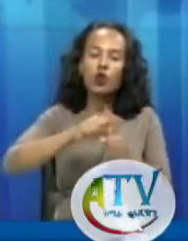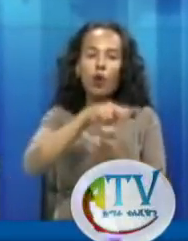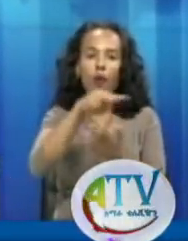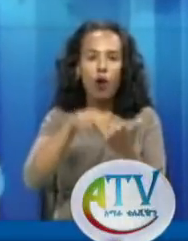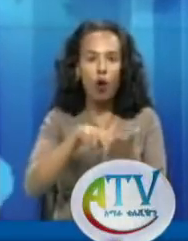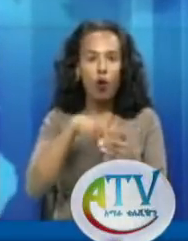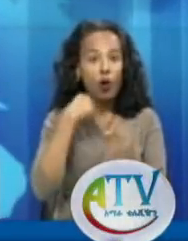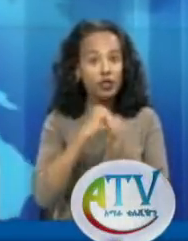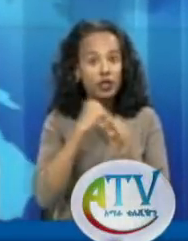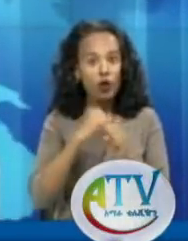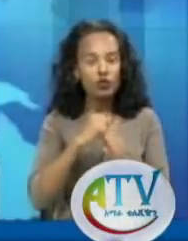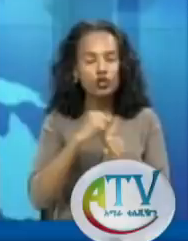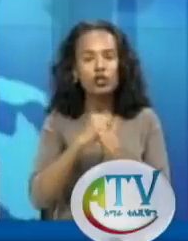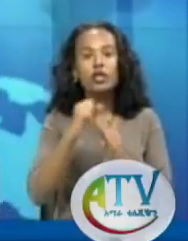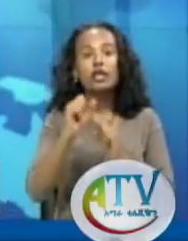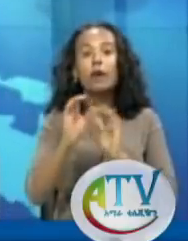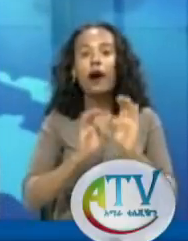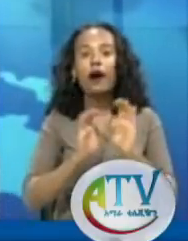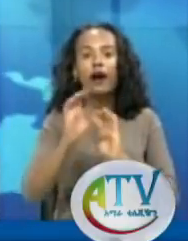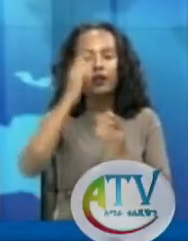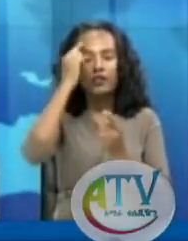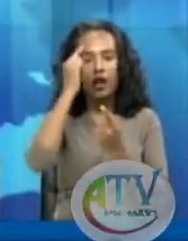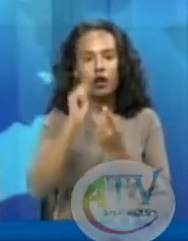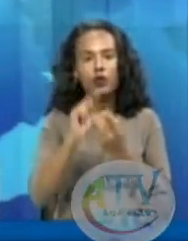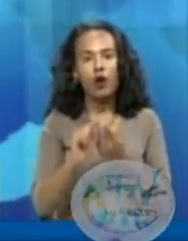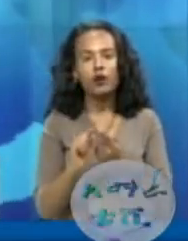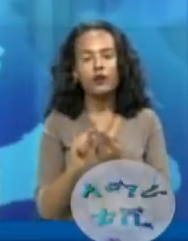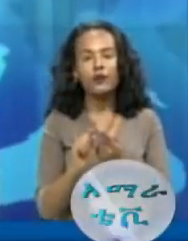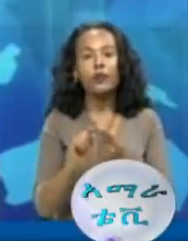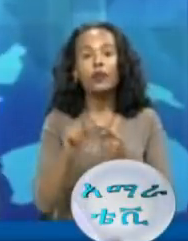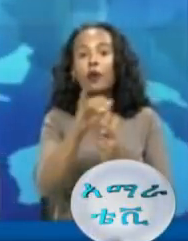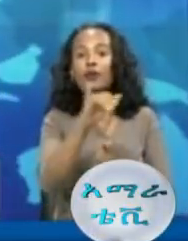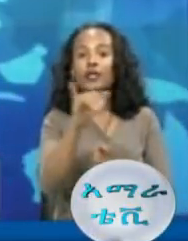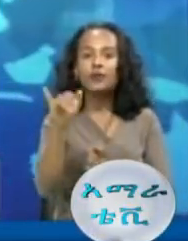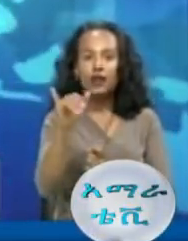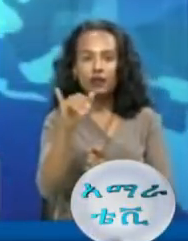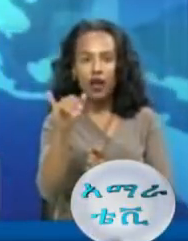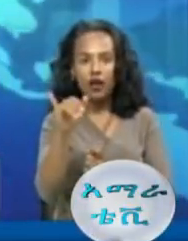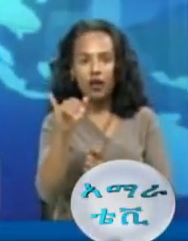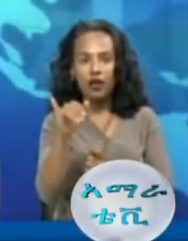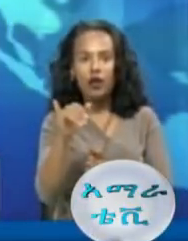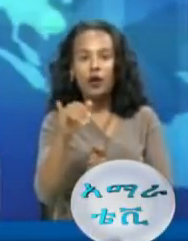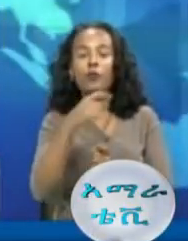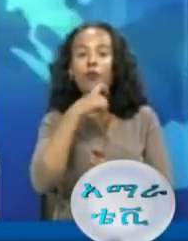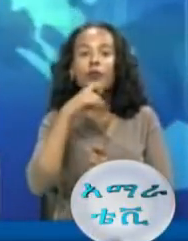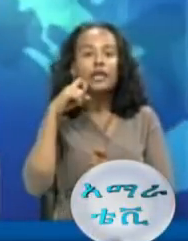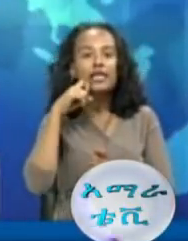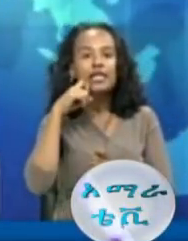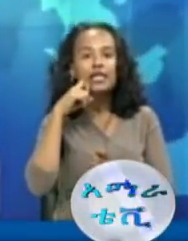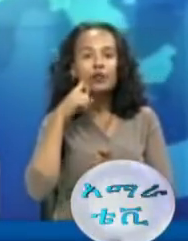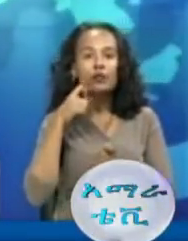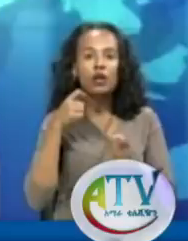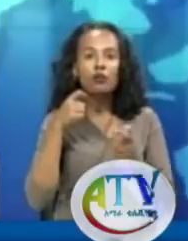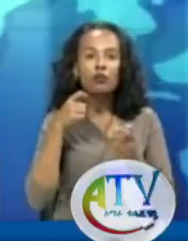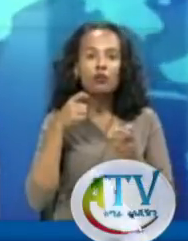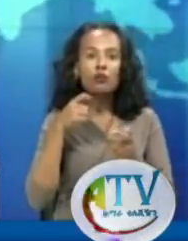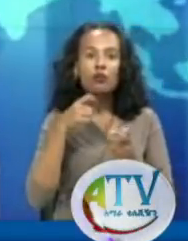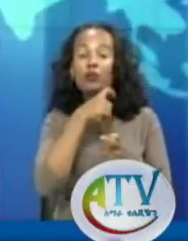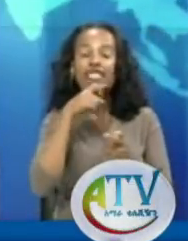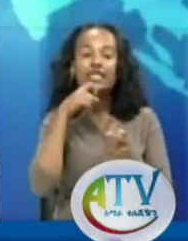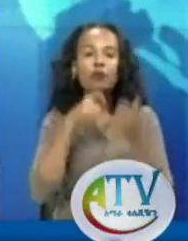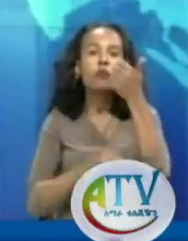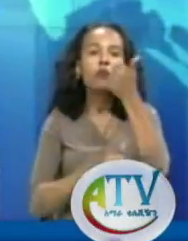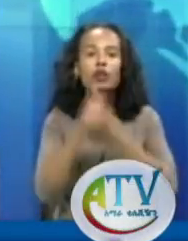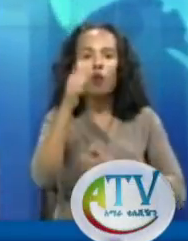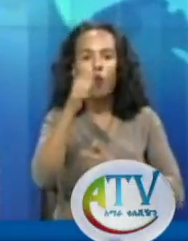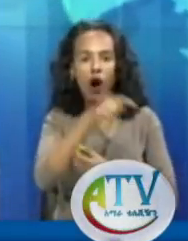ማቋቋም ስራዎችን ለማካሄድ ታቅዷል። በተመሳሳይም በድርቅ በሚጠቁ